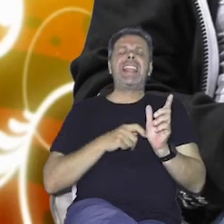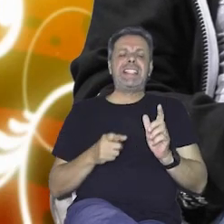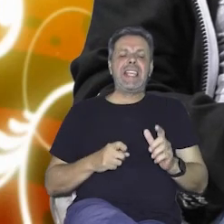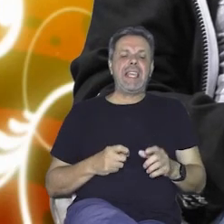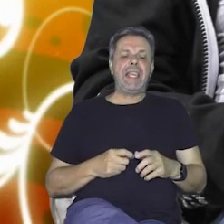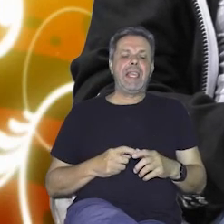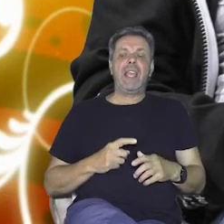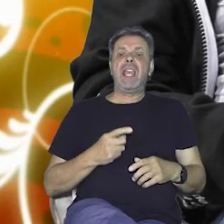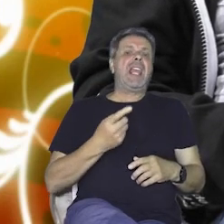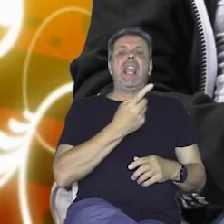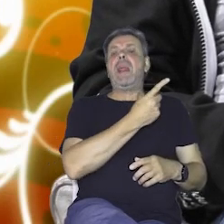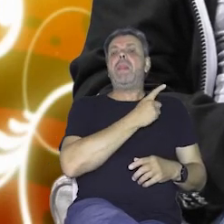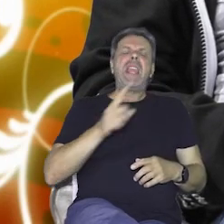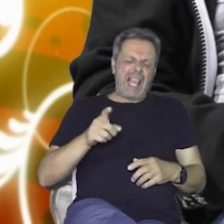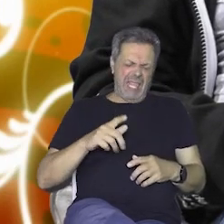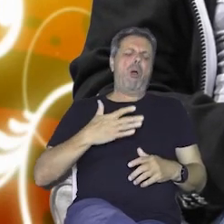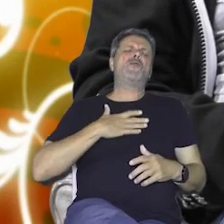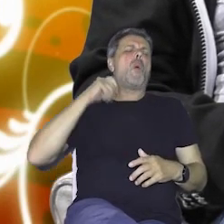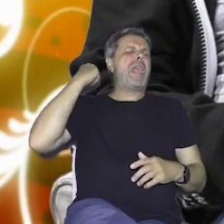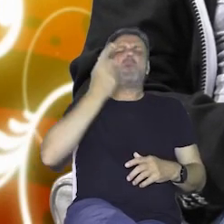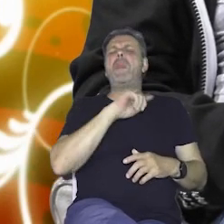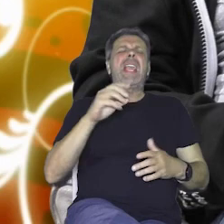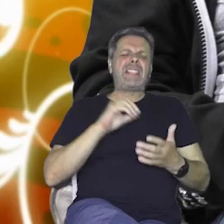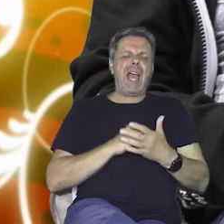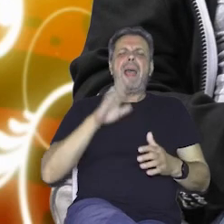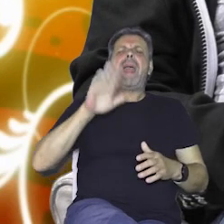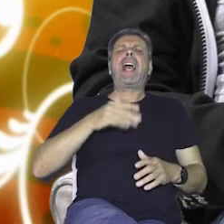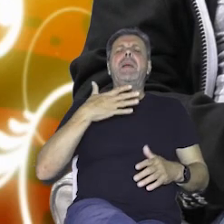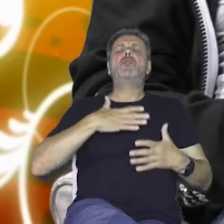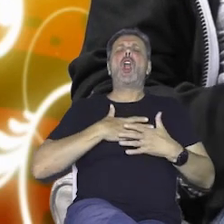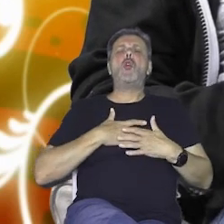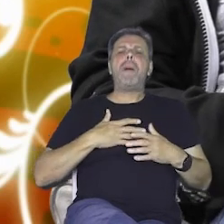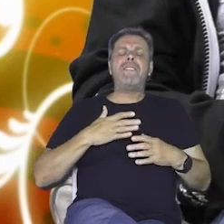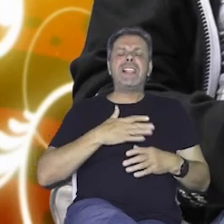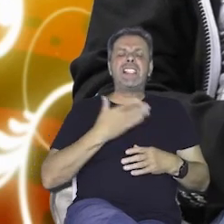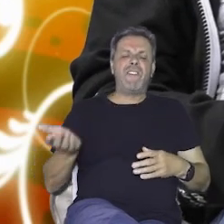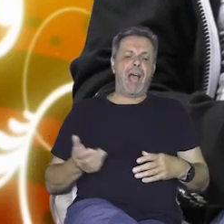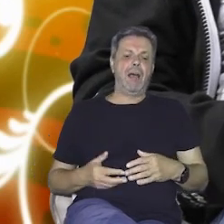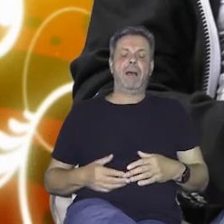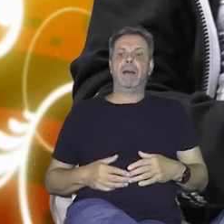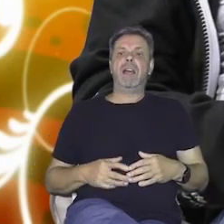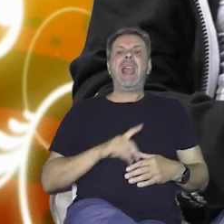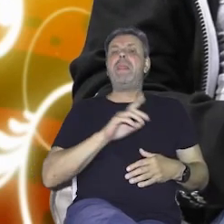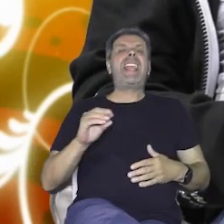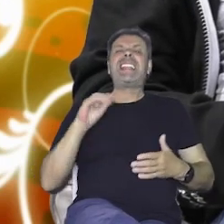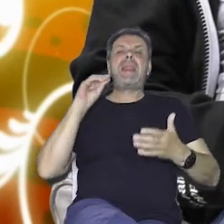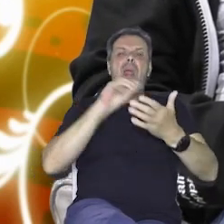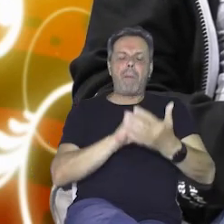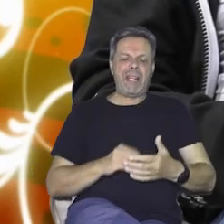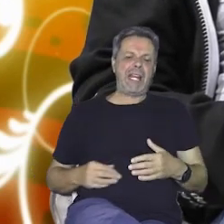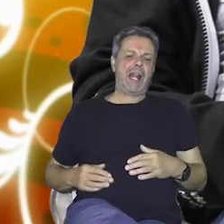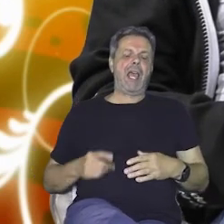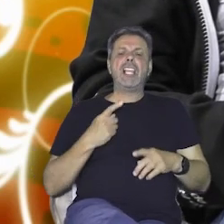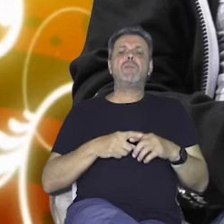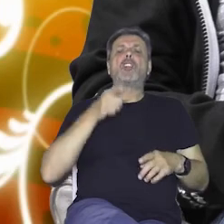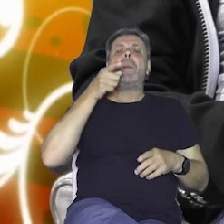nikad nominirana za Porina. Zamisli. Nek ti bude ljubav sva, pobjednica Dore, Evergreen, nikad nominirana. Zbog tebe